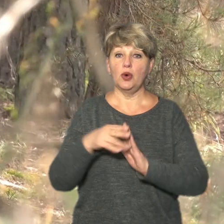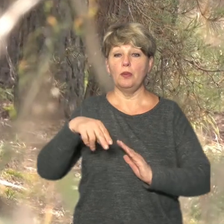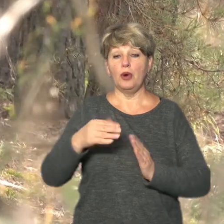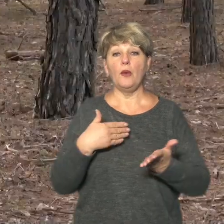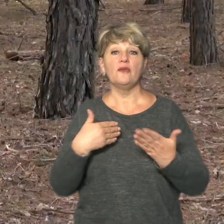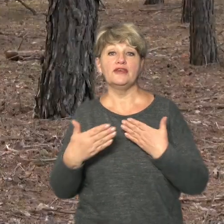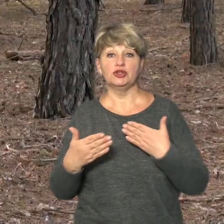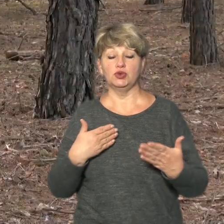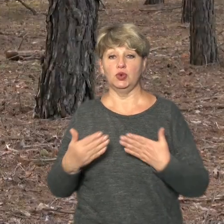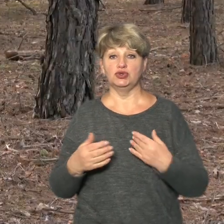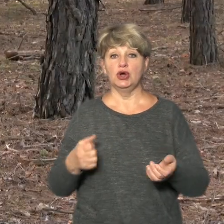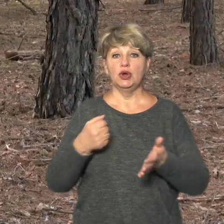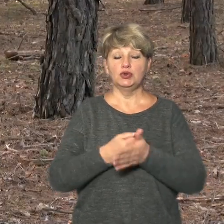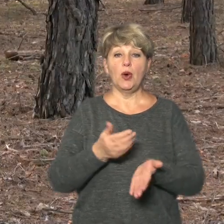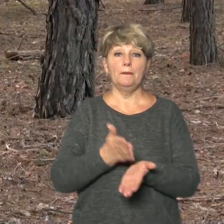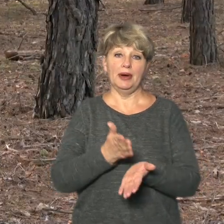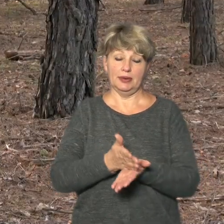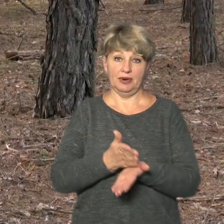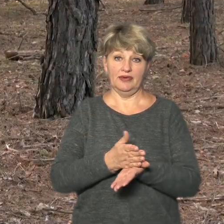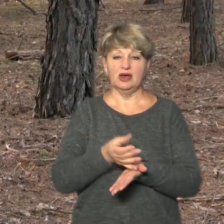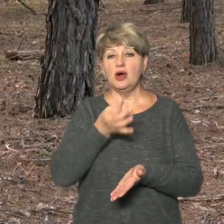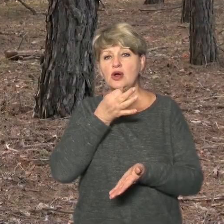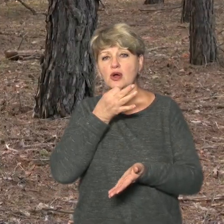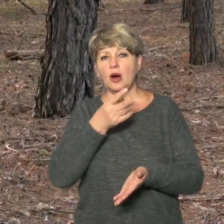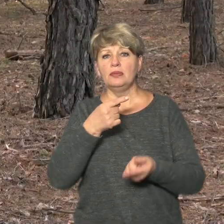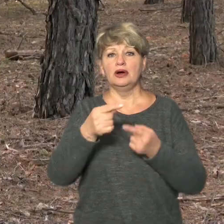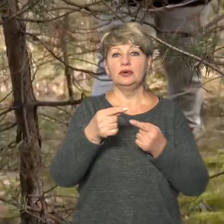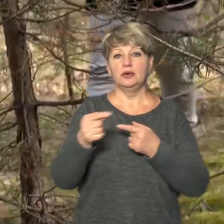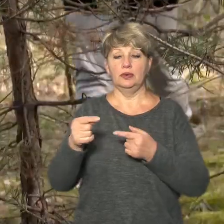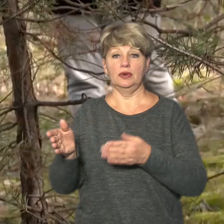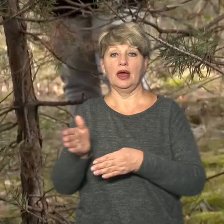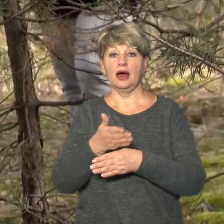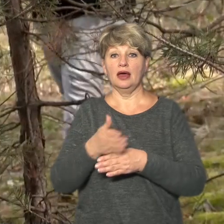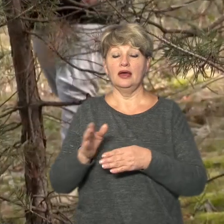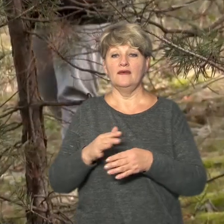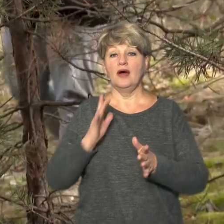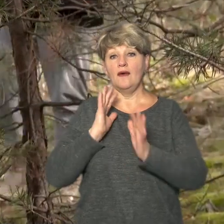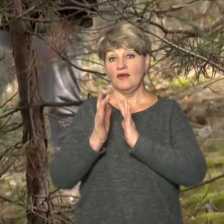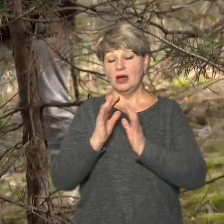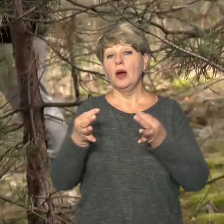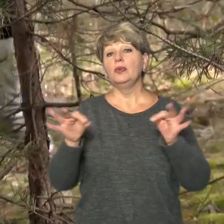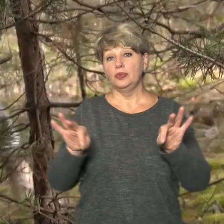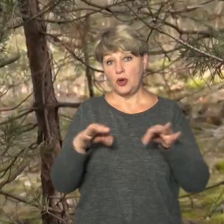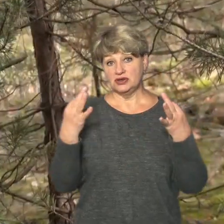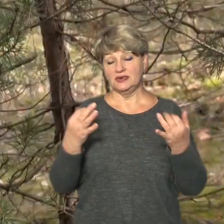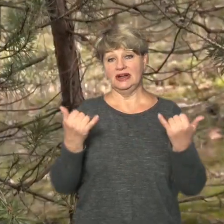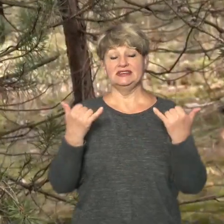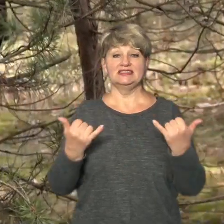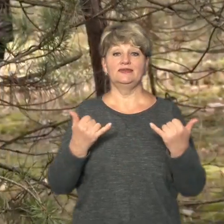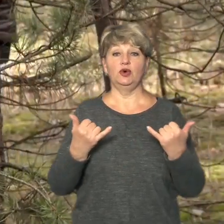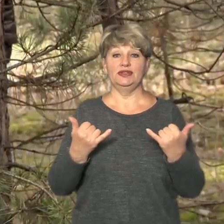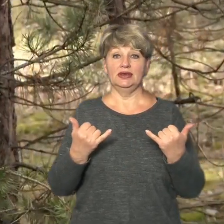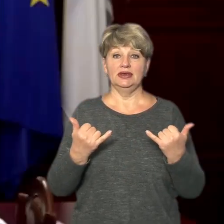до перебування будь-яких інших категорій в Лісових масивах Вона дозволяє сьогодні